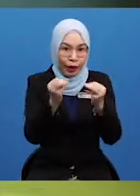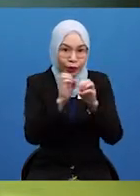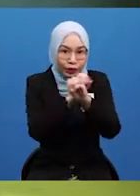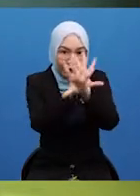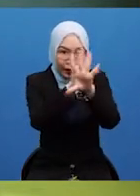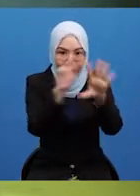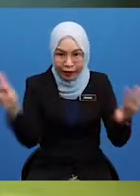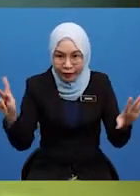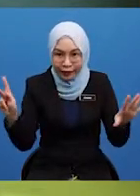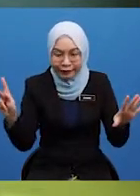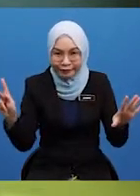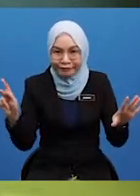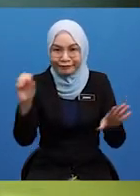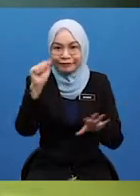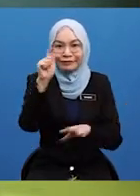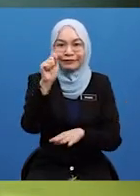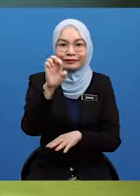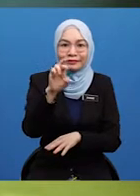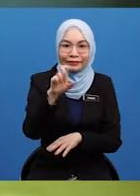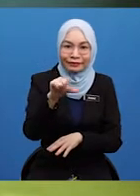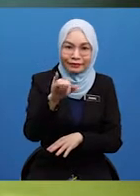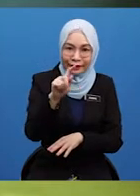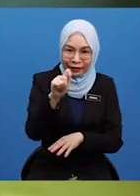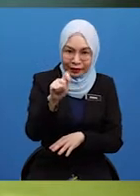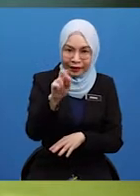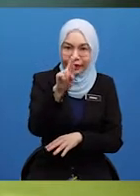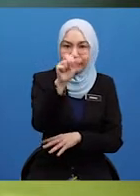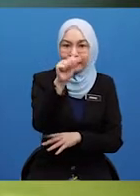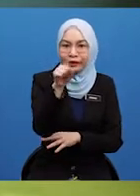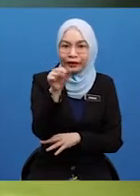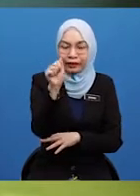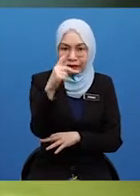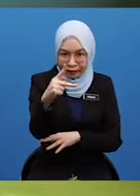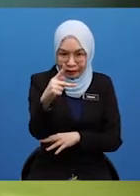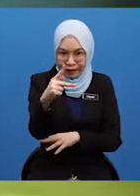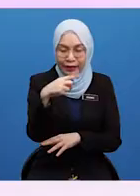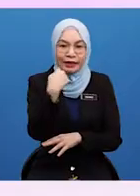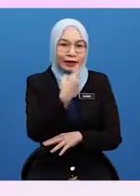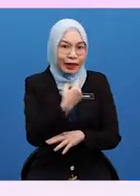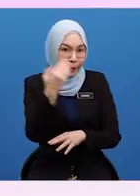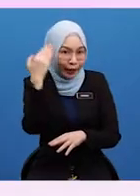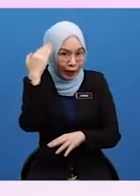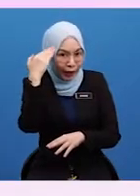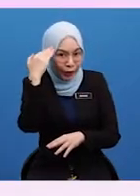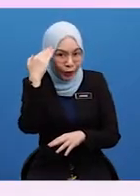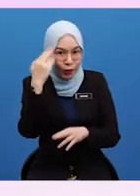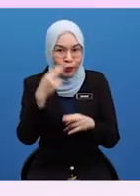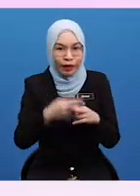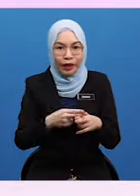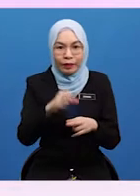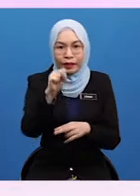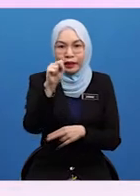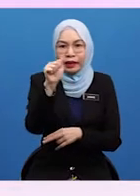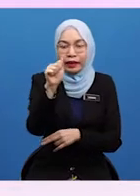setelit Razak Say siapa yang pernah dengar namun setiap Razak saat ini Hai